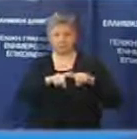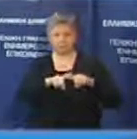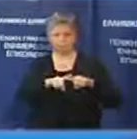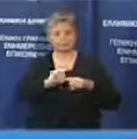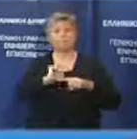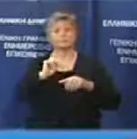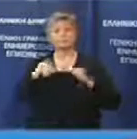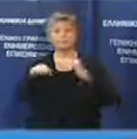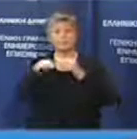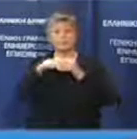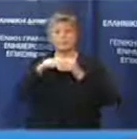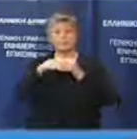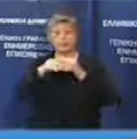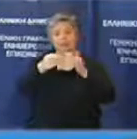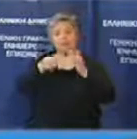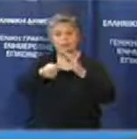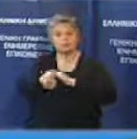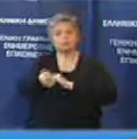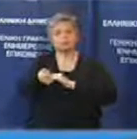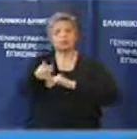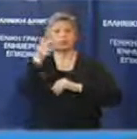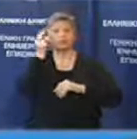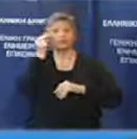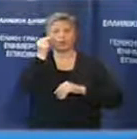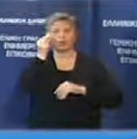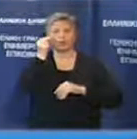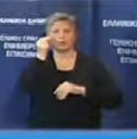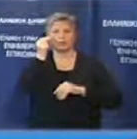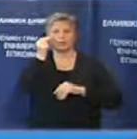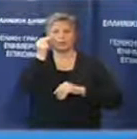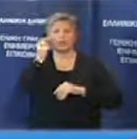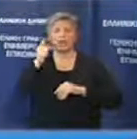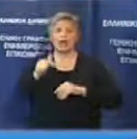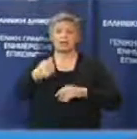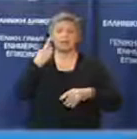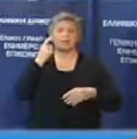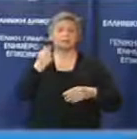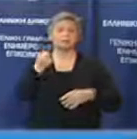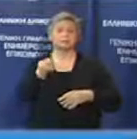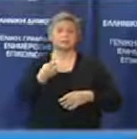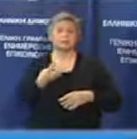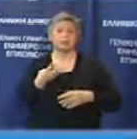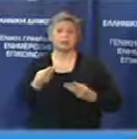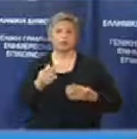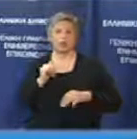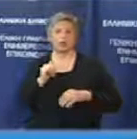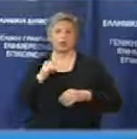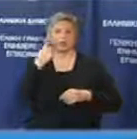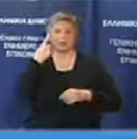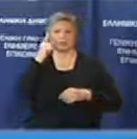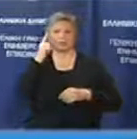περάσει προς τα Σκόπια, δεν είναι ακριβώς γνωστός ο αριθμός τους, και αυτός όμως είναι ζητούμενο